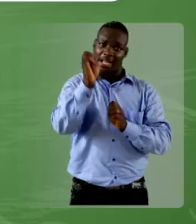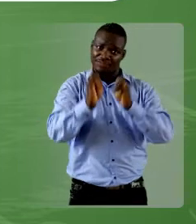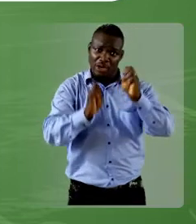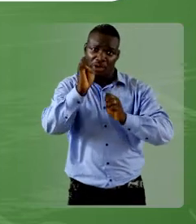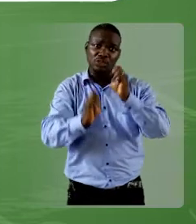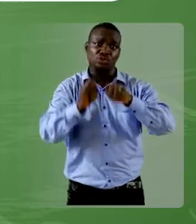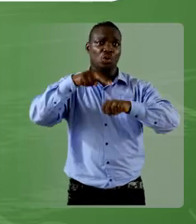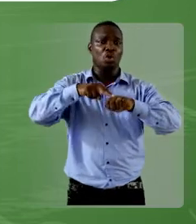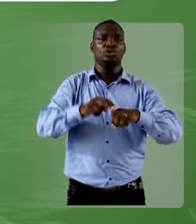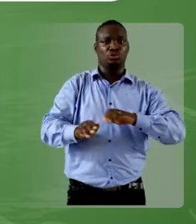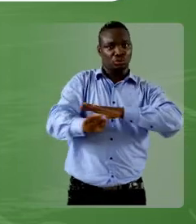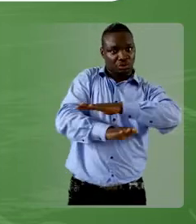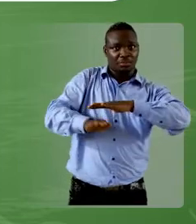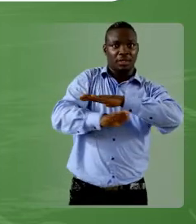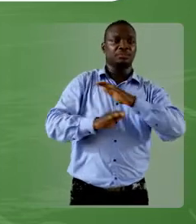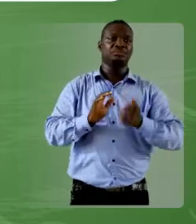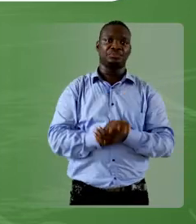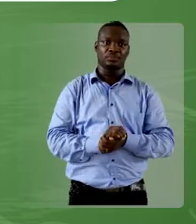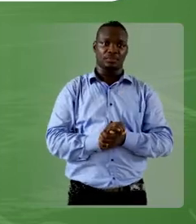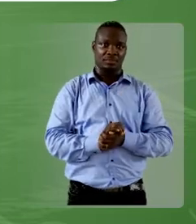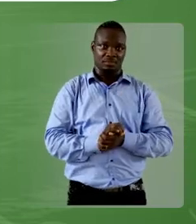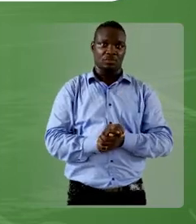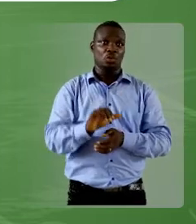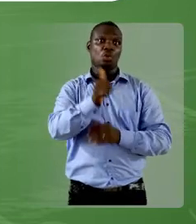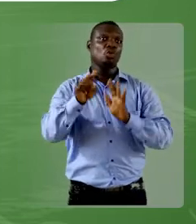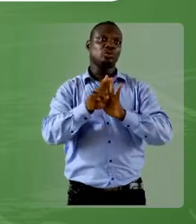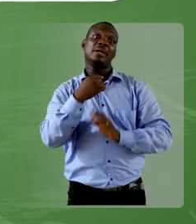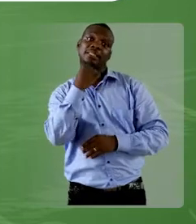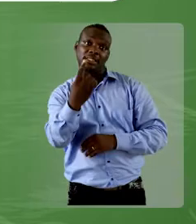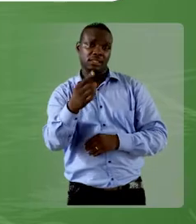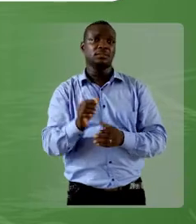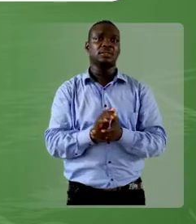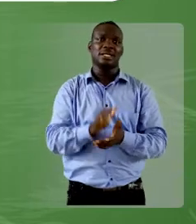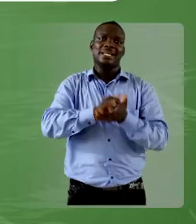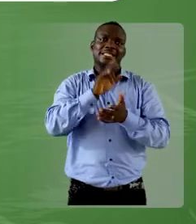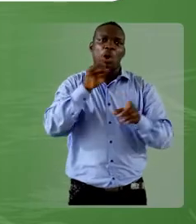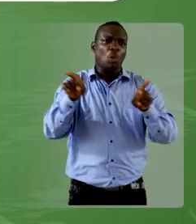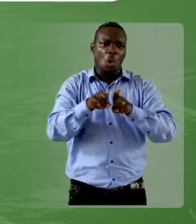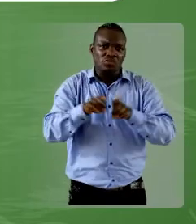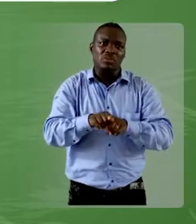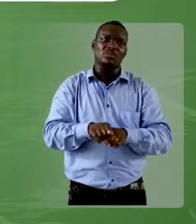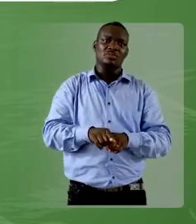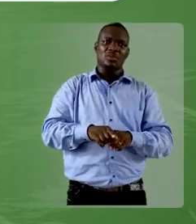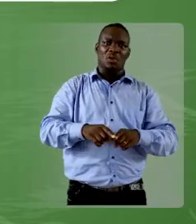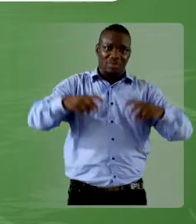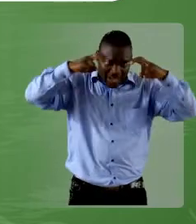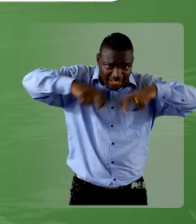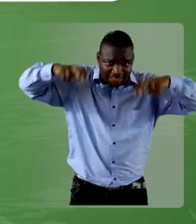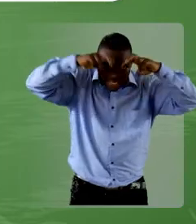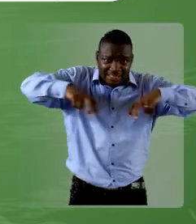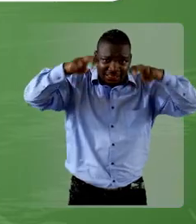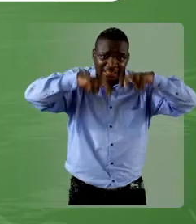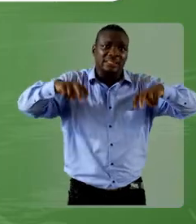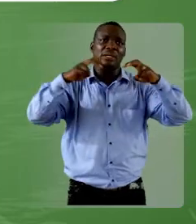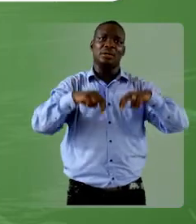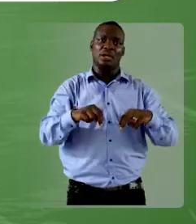du gisement. En d'autres termes, la prospection est un examen de la teneur du minéral